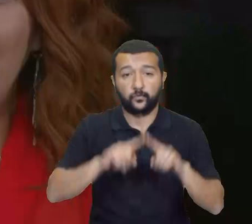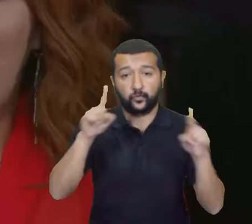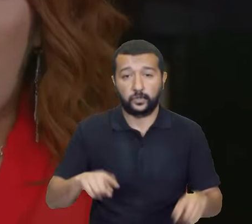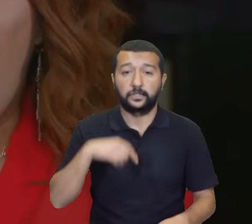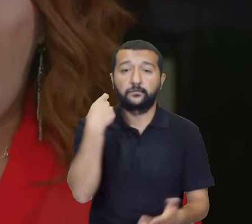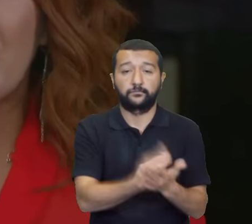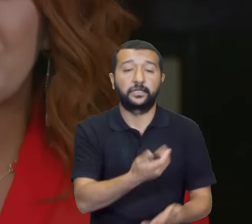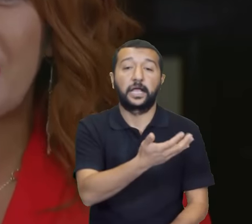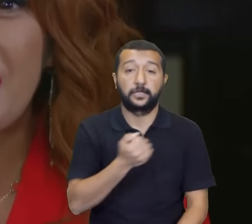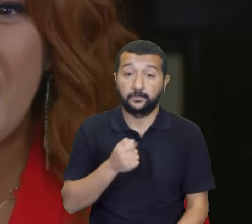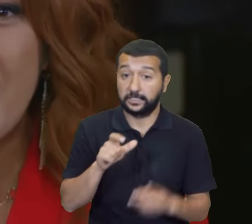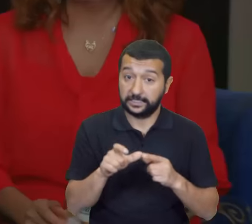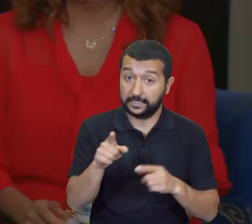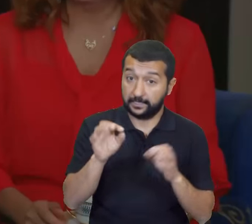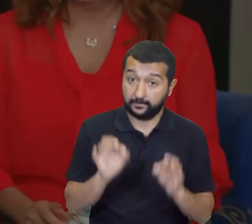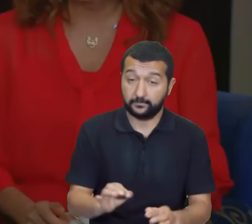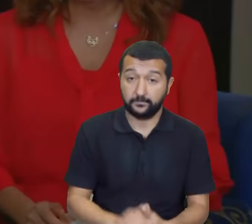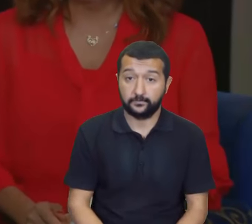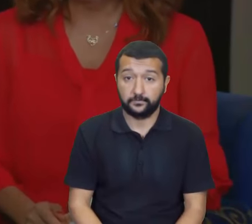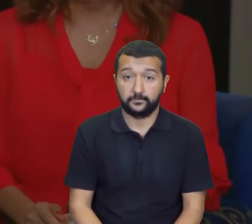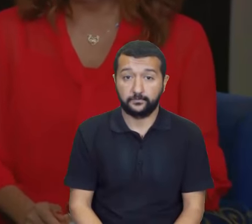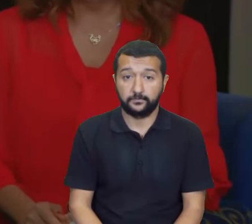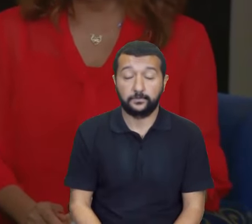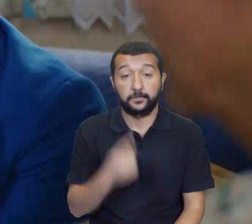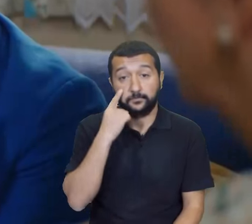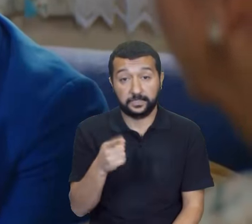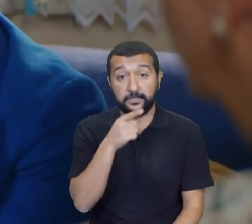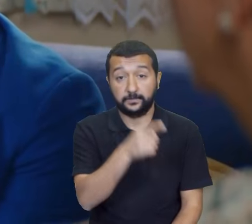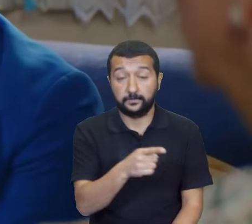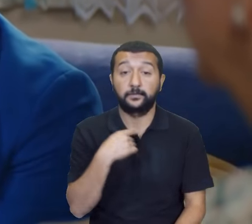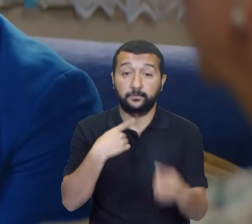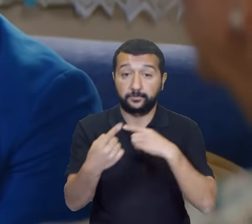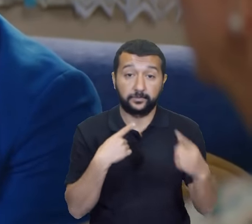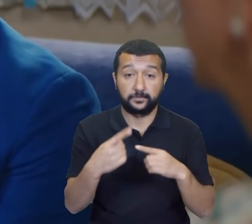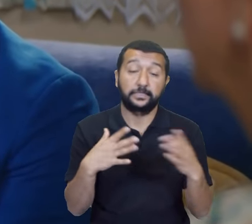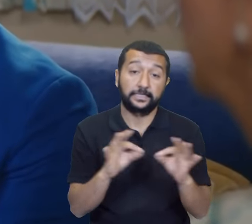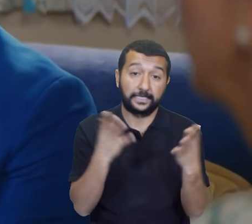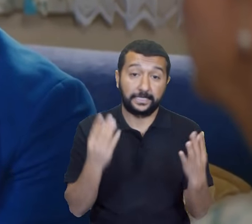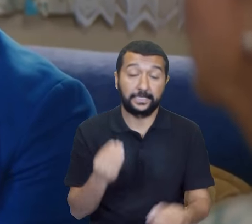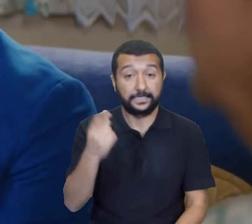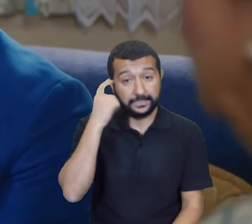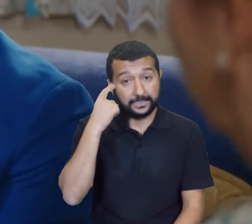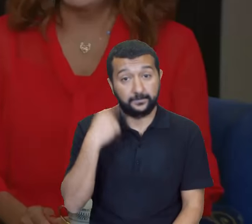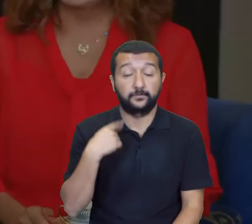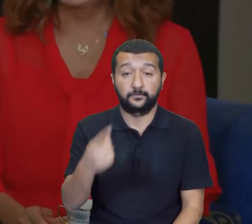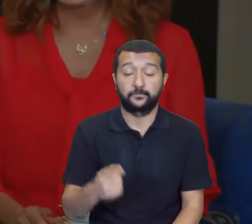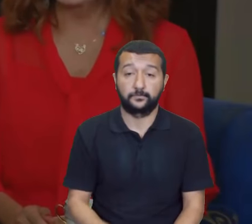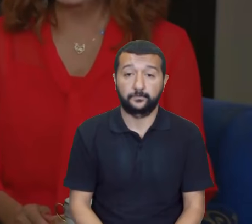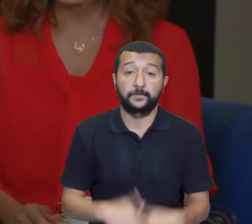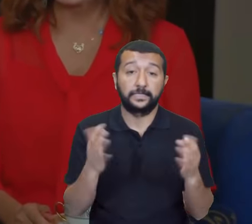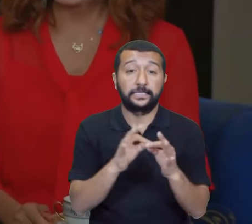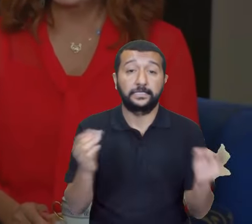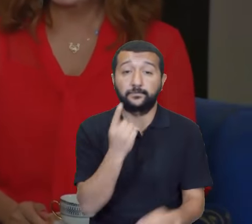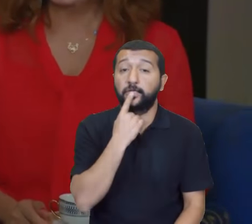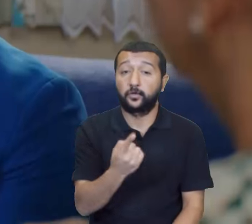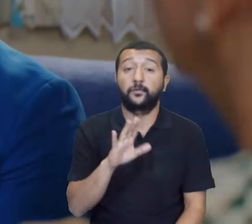Dükkanı satın aldım. Ay Şener! Bakın birbirimizi ne kadar iyi tanıyoruz. Hiçbir